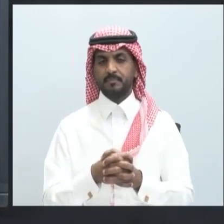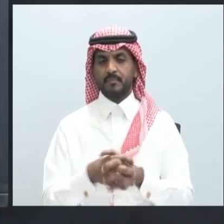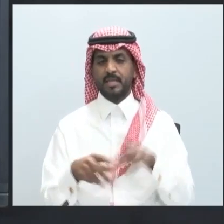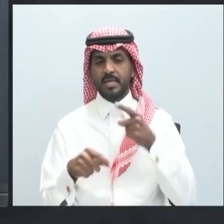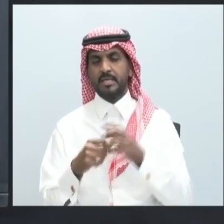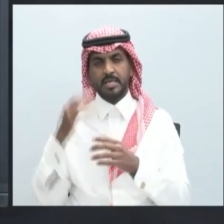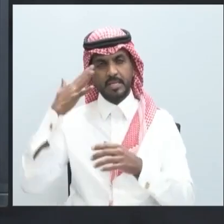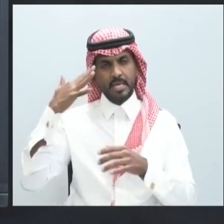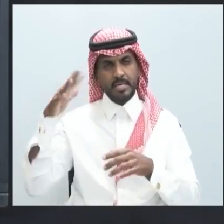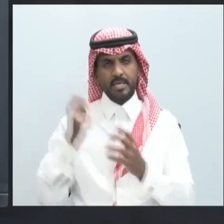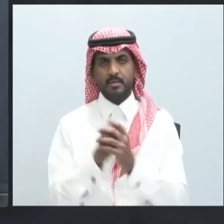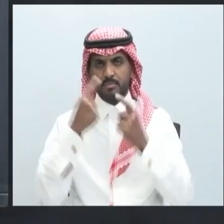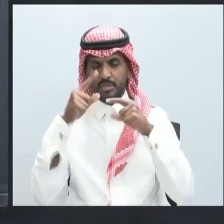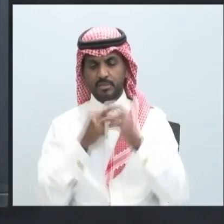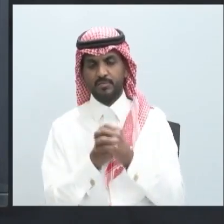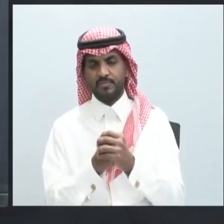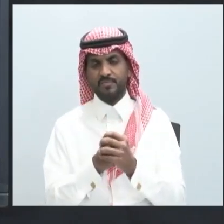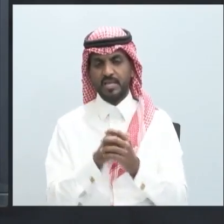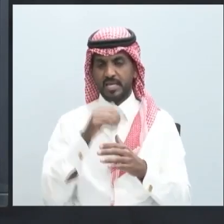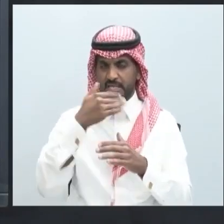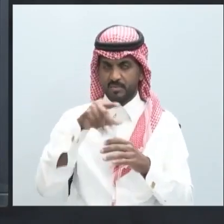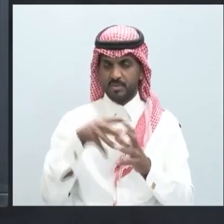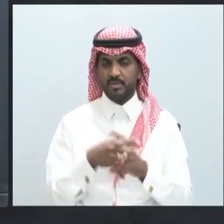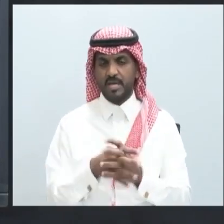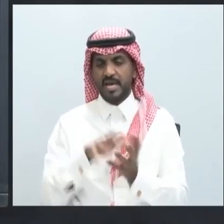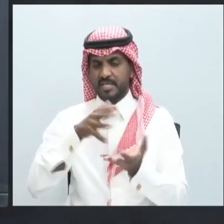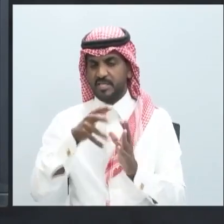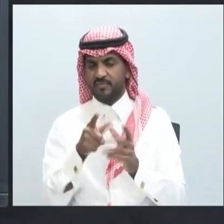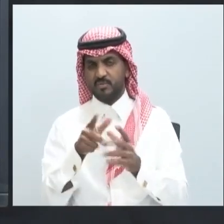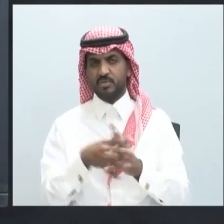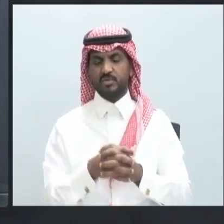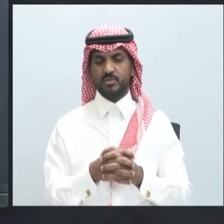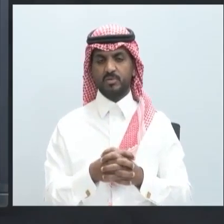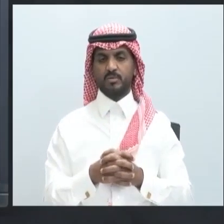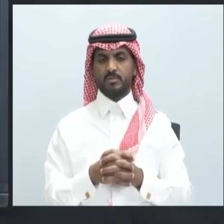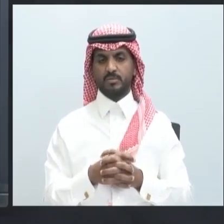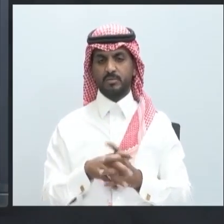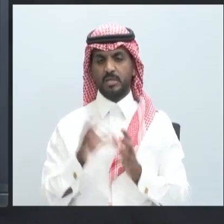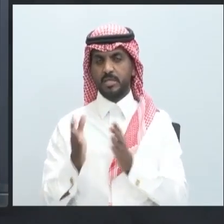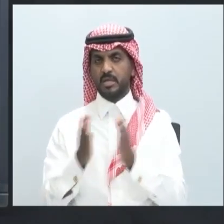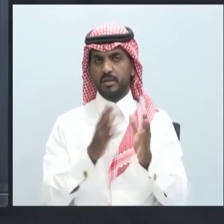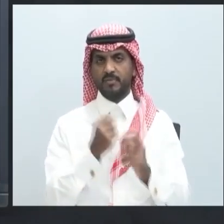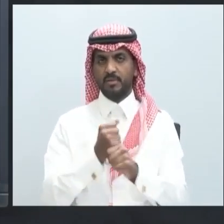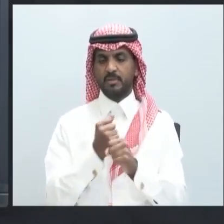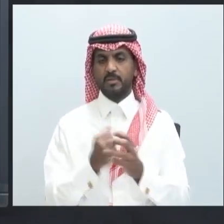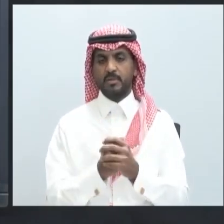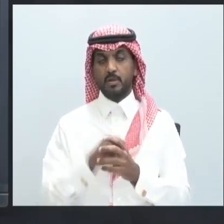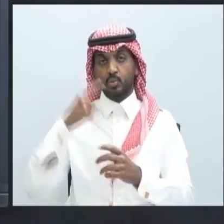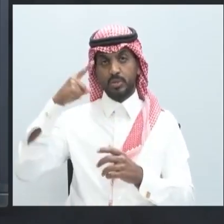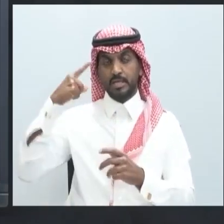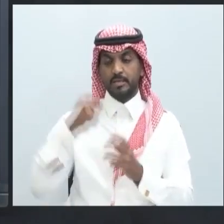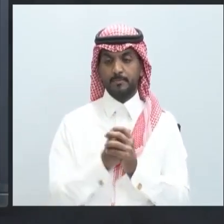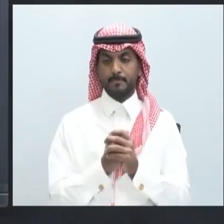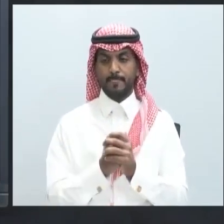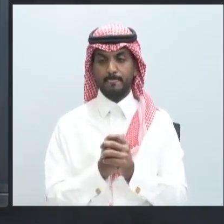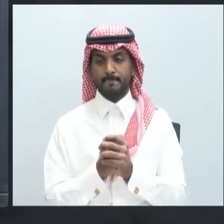عندما نتخيل المشهد في الانقسام المنصف هذه الصفات التي تواجدت هنا سوف تنتقل في هذه العمليه ايضا لو تخيلنا في